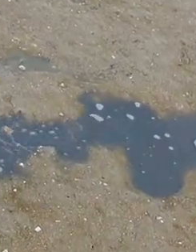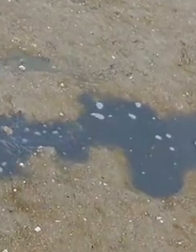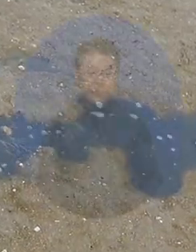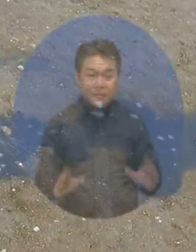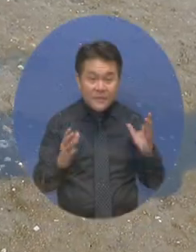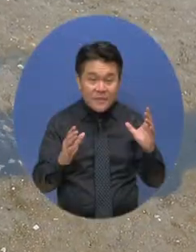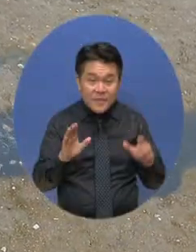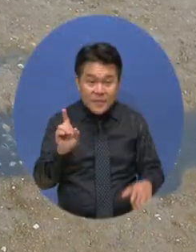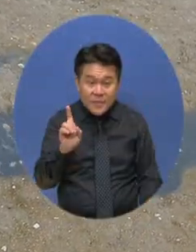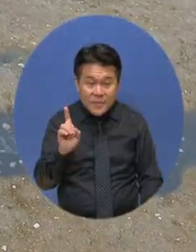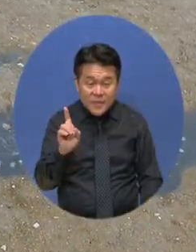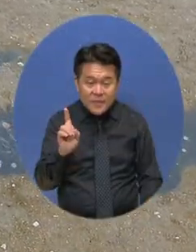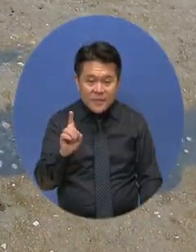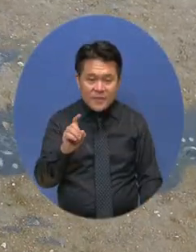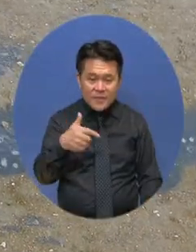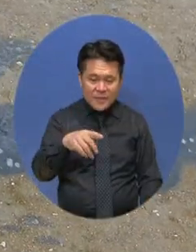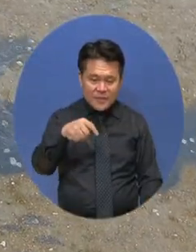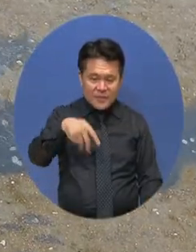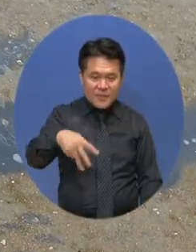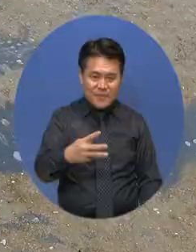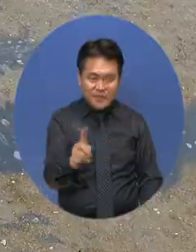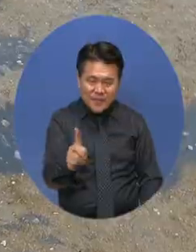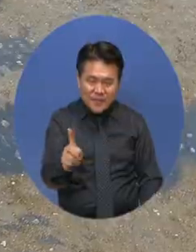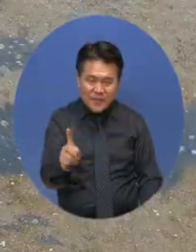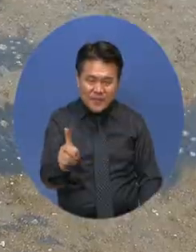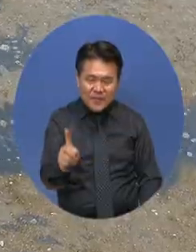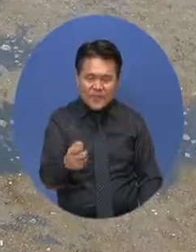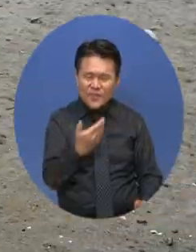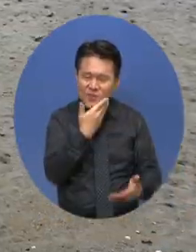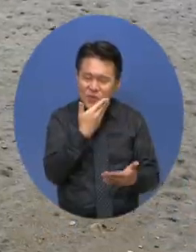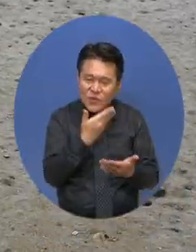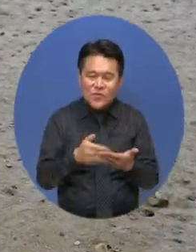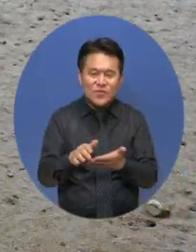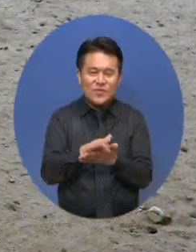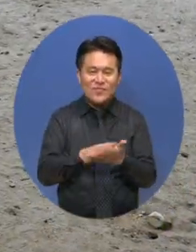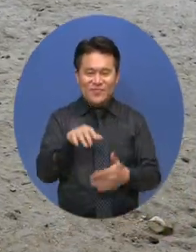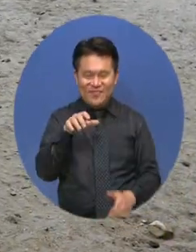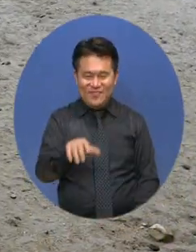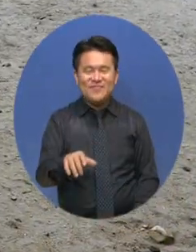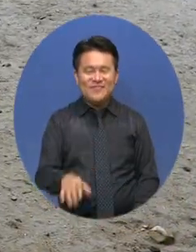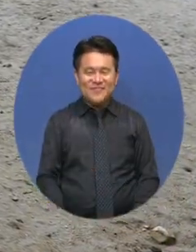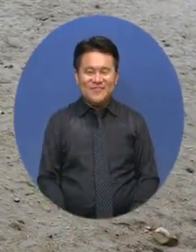아이에게 갯벌은 자연이 주는 소중한 놀이터입니다.